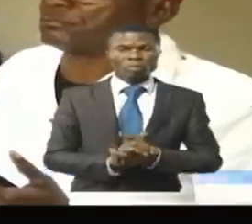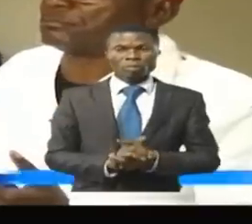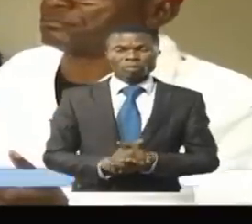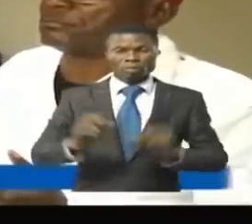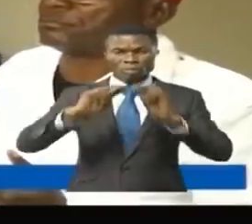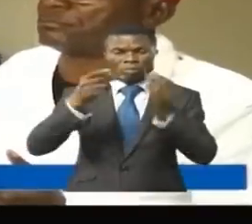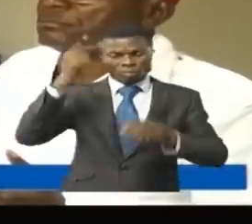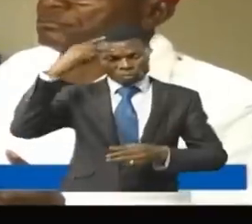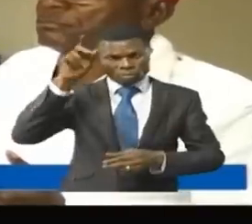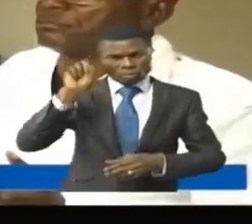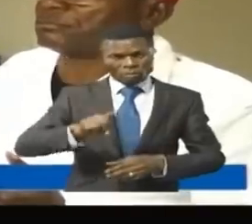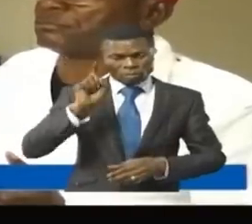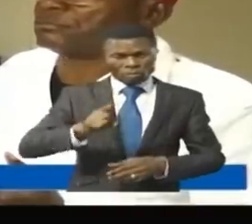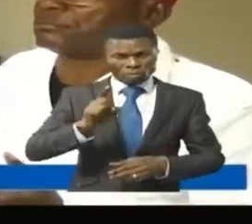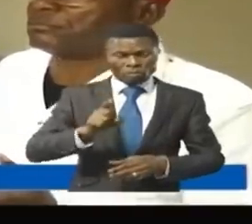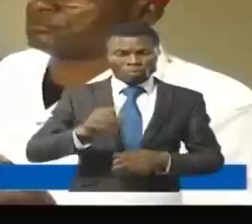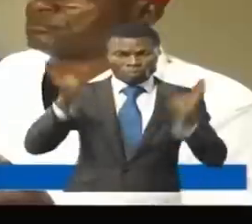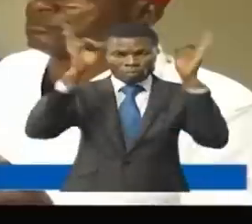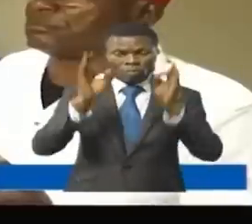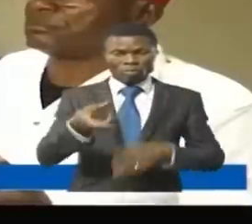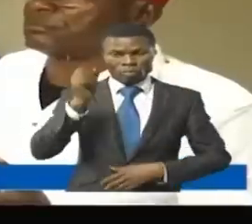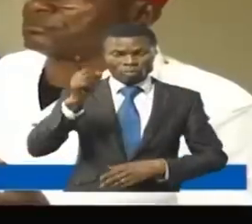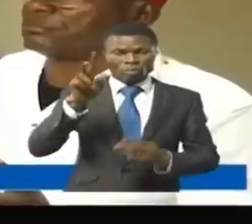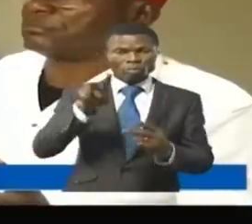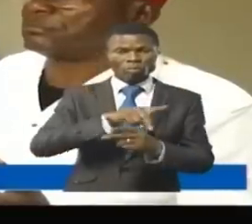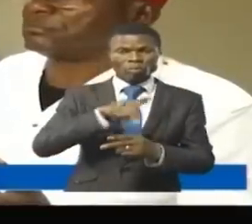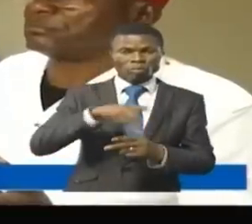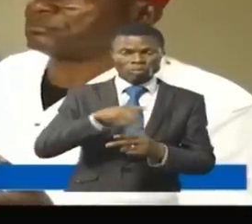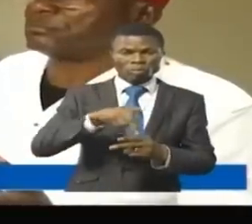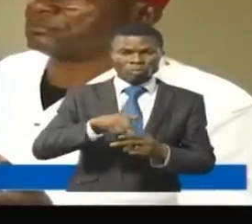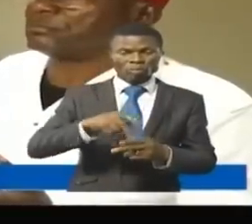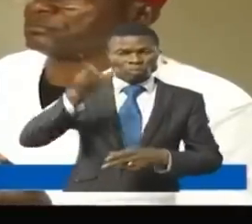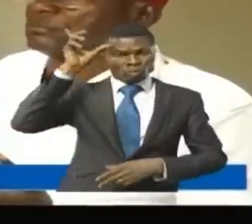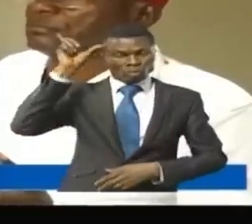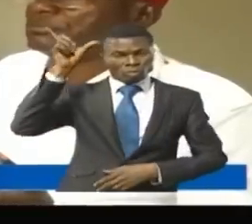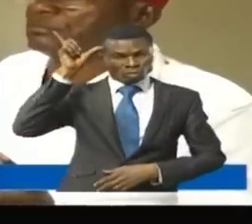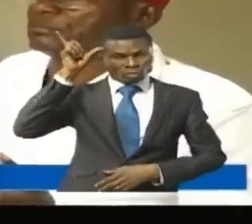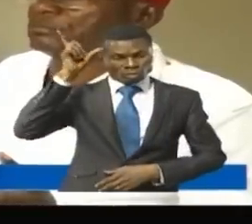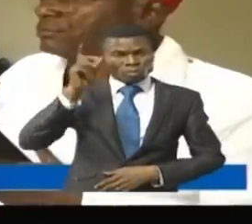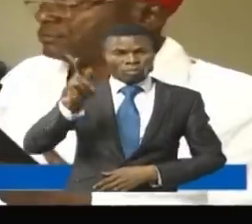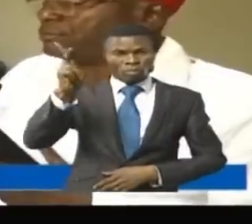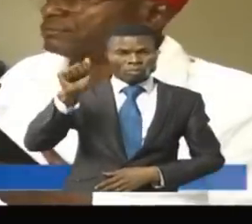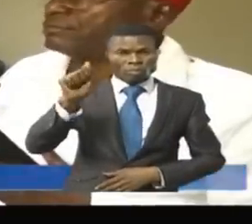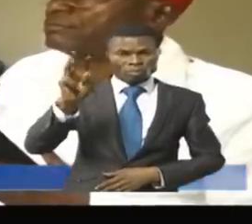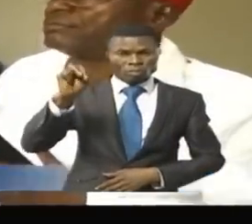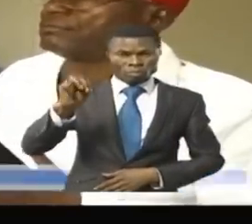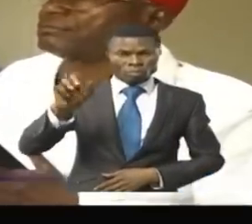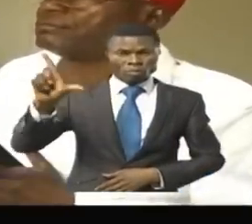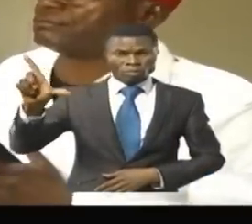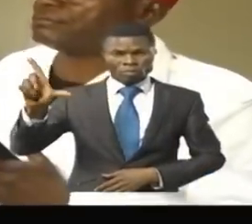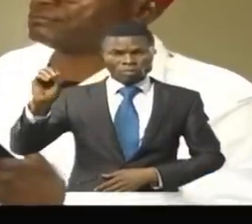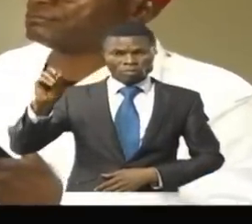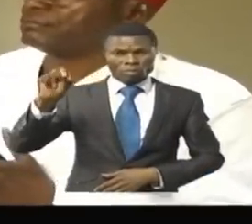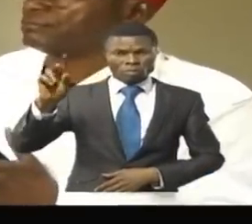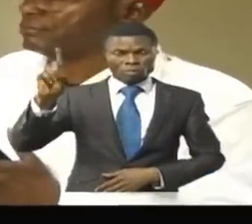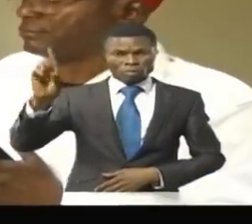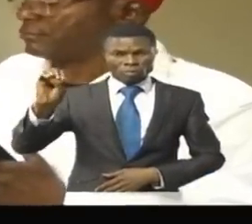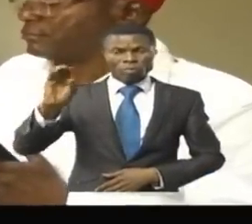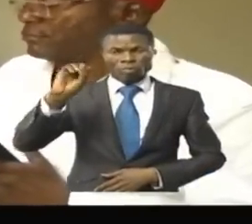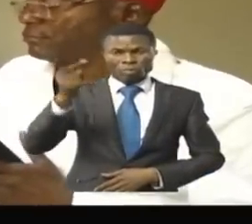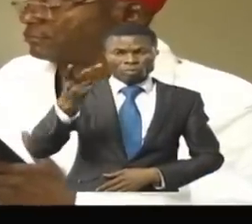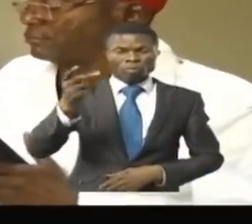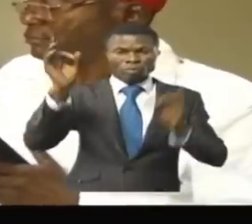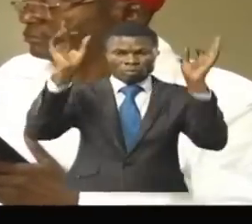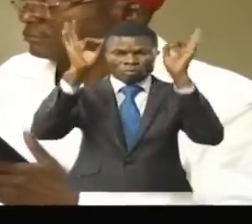avons préféré la première fédération provisoirement que nous appelons Lubumbashi Kamalondo, la deuxième fédération, nous